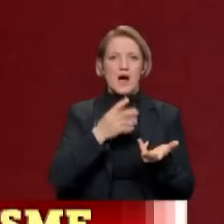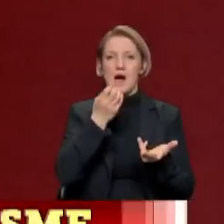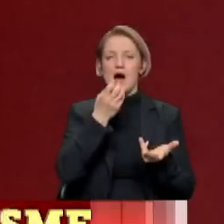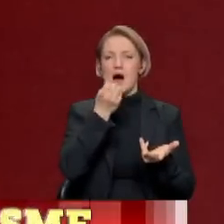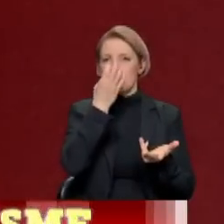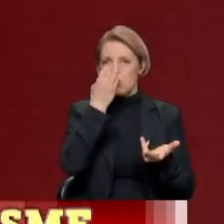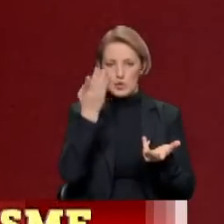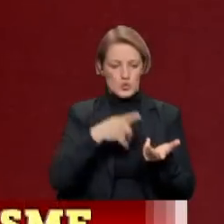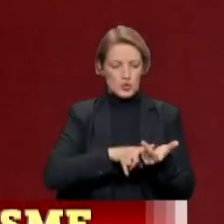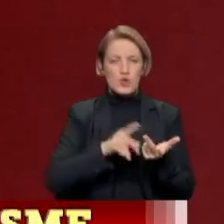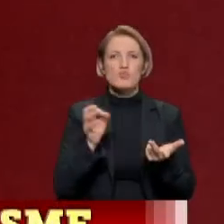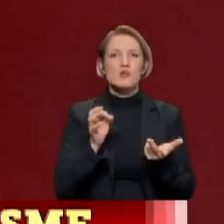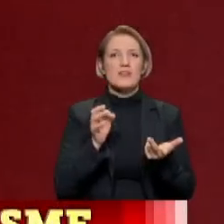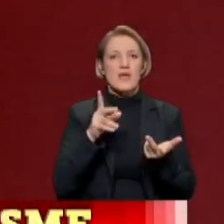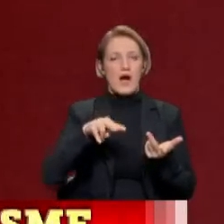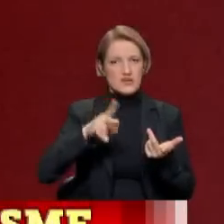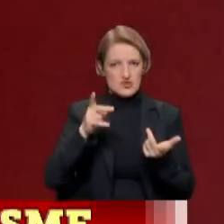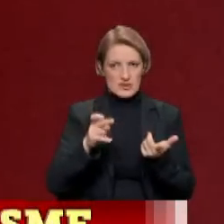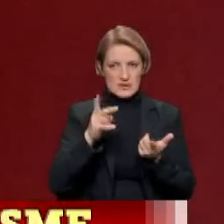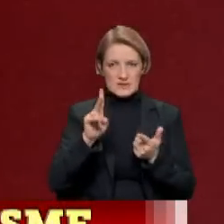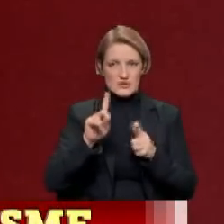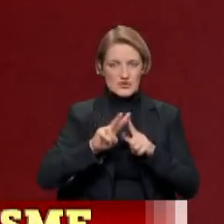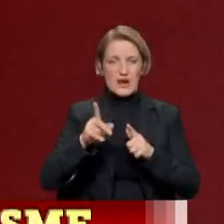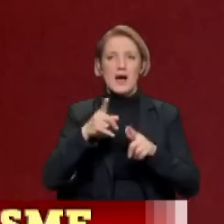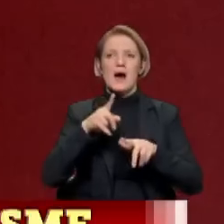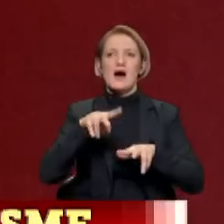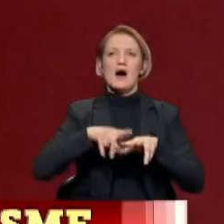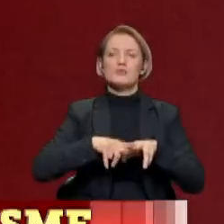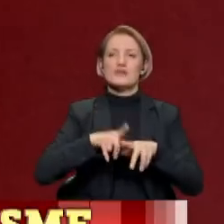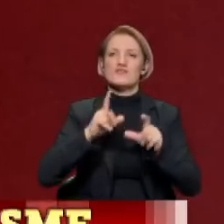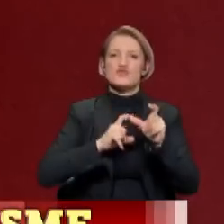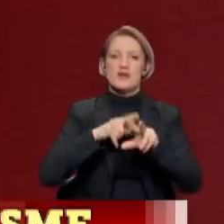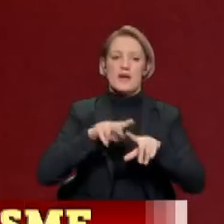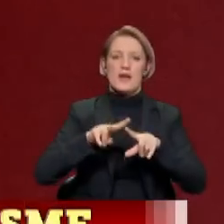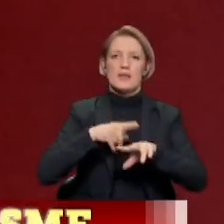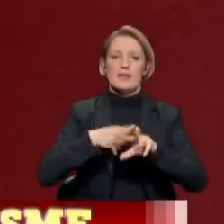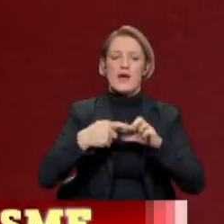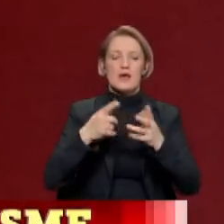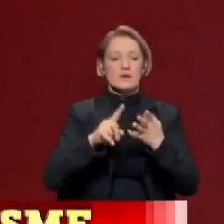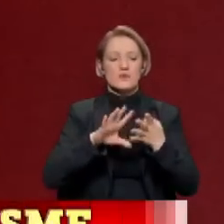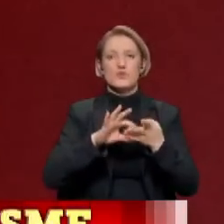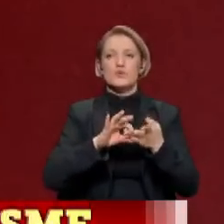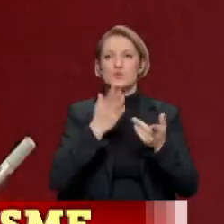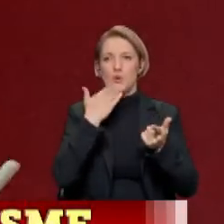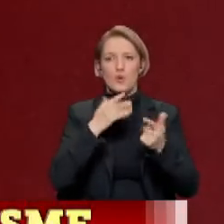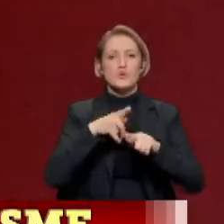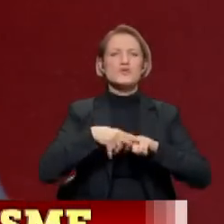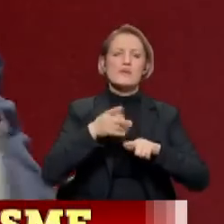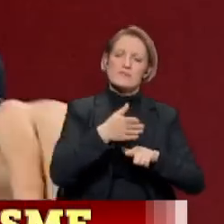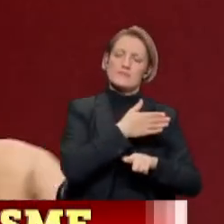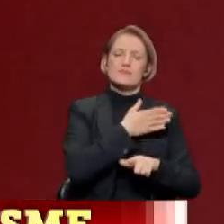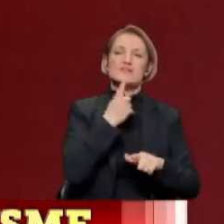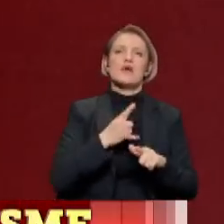Abdullah Gül, Bülent Arınç, Abdüllatif Şener. Şimdi üçü yok. Tabii diğer Hüseyin Çelik vesaire,